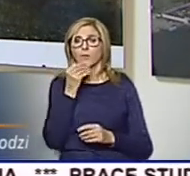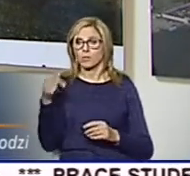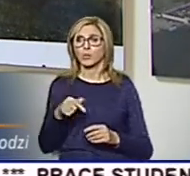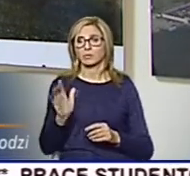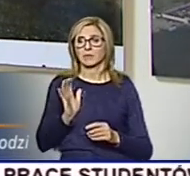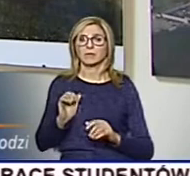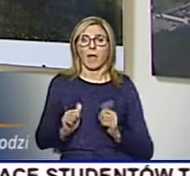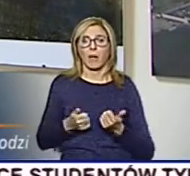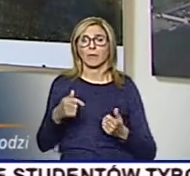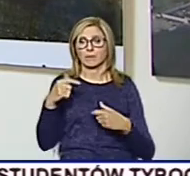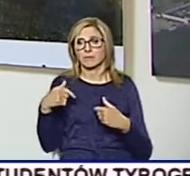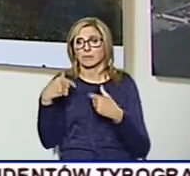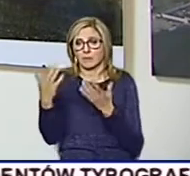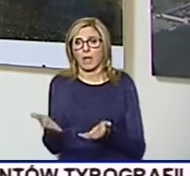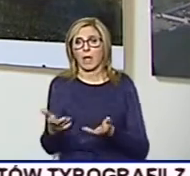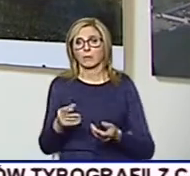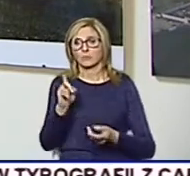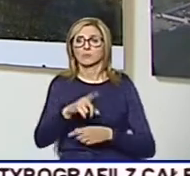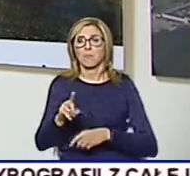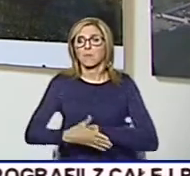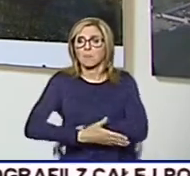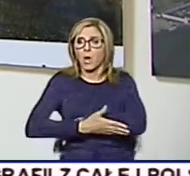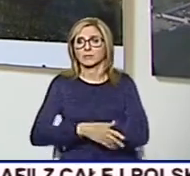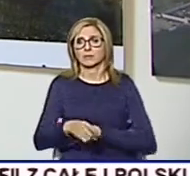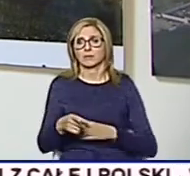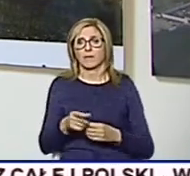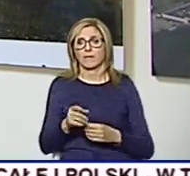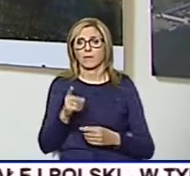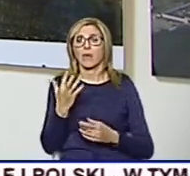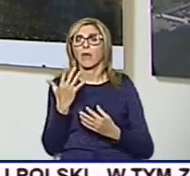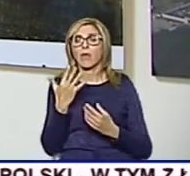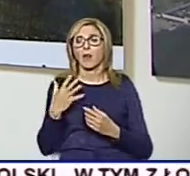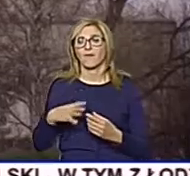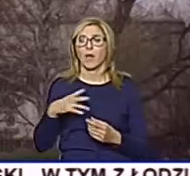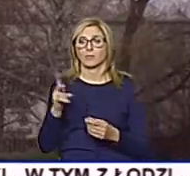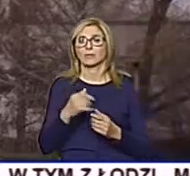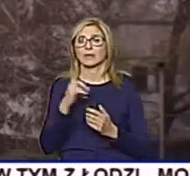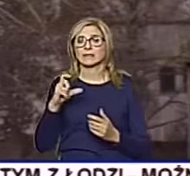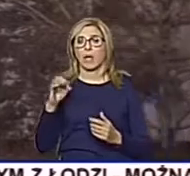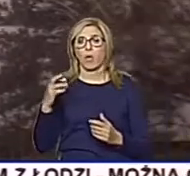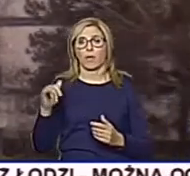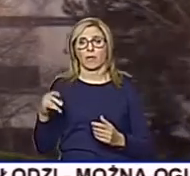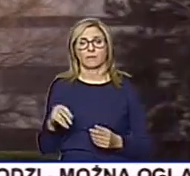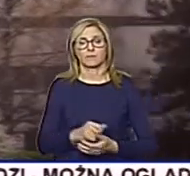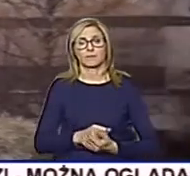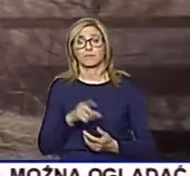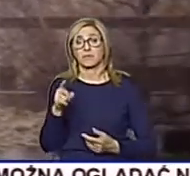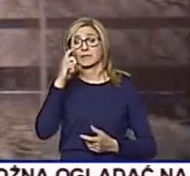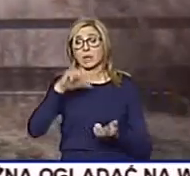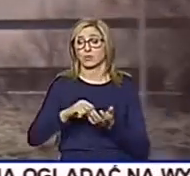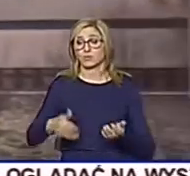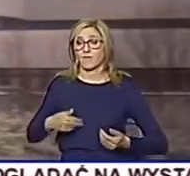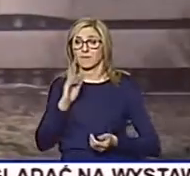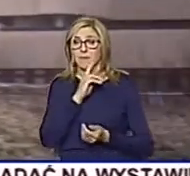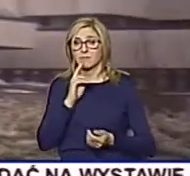być takie, aby im zapewnić tę podstawową przynajmniej ilość kalorii. W Instytucie Centrum Zdrowia Matki